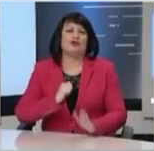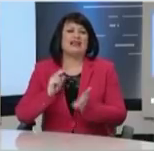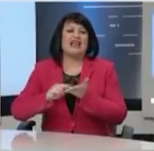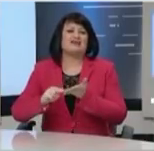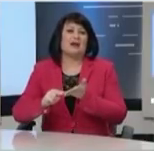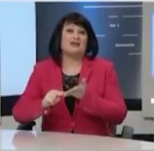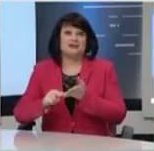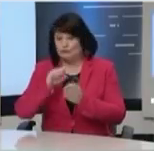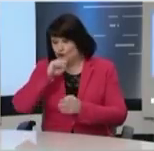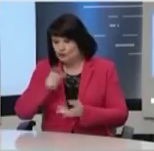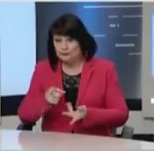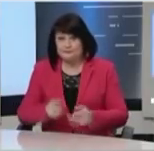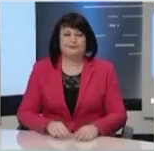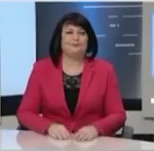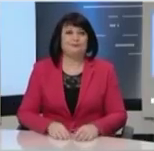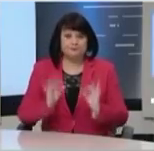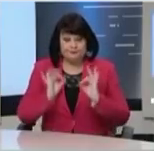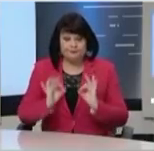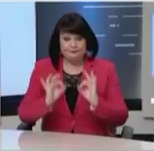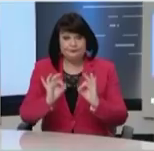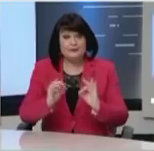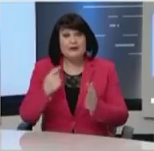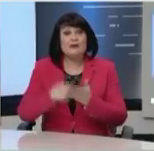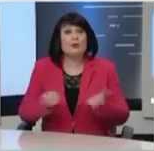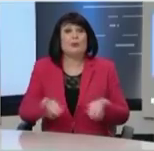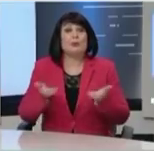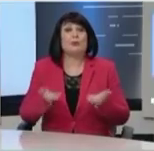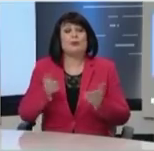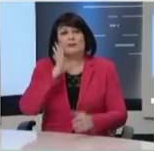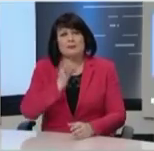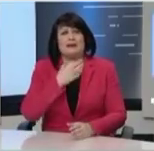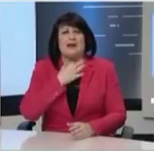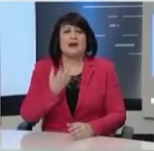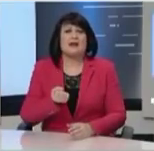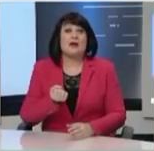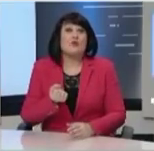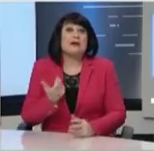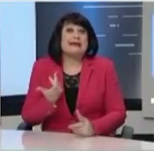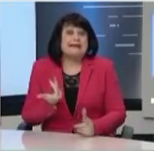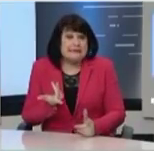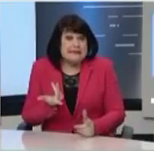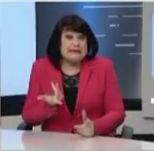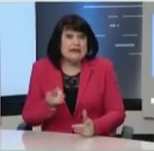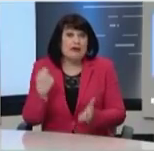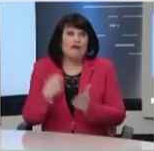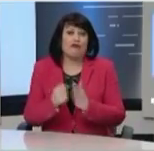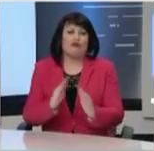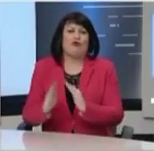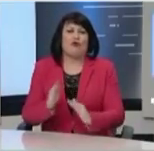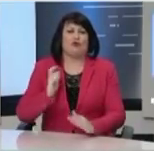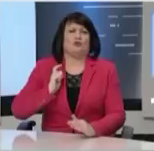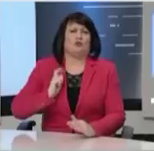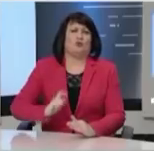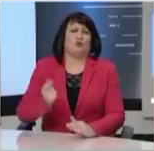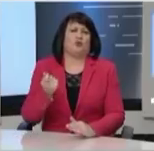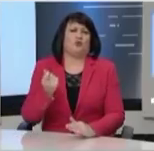ασφάλισης. Με στοχευμένες φοροελαφρύνσεις σε όσους πραγματικά έχουν ανάγκη ή με την φοροασυλία του μεγάλου